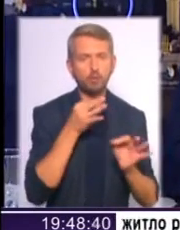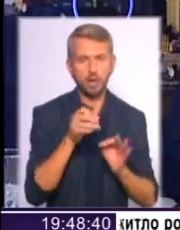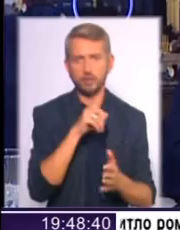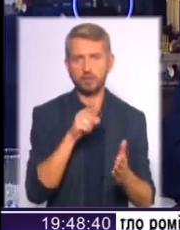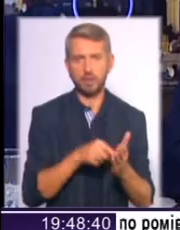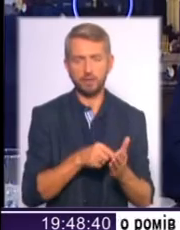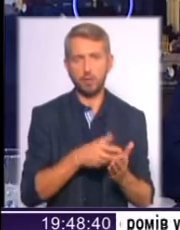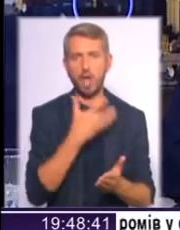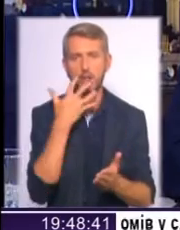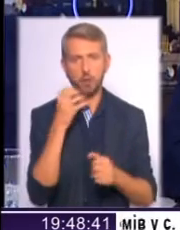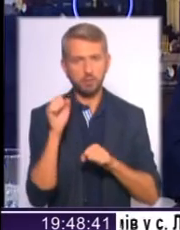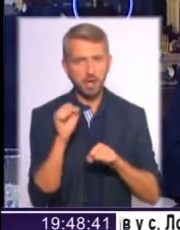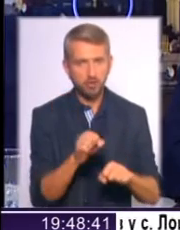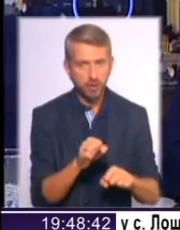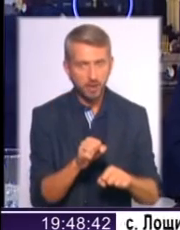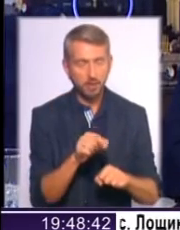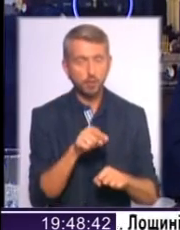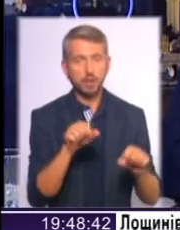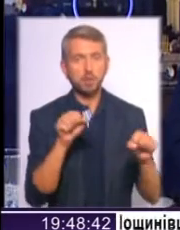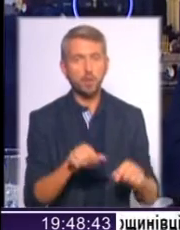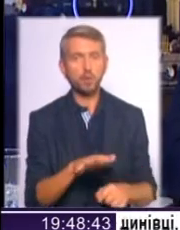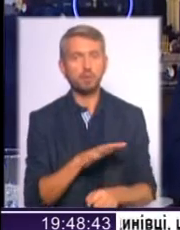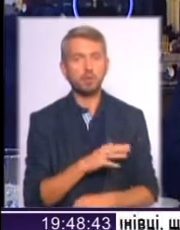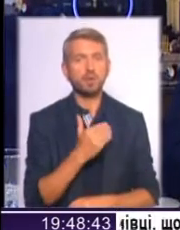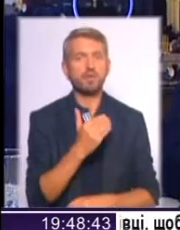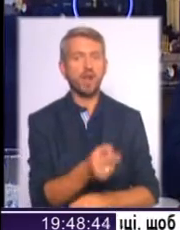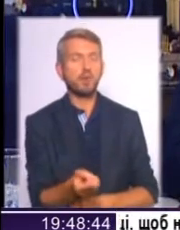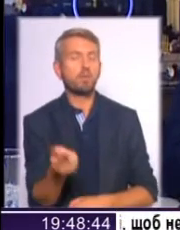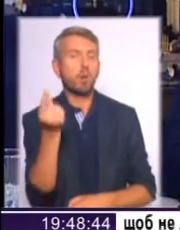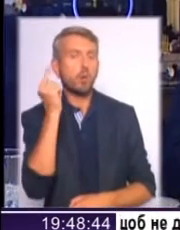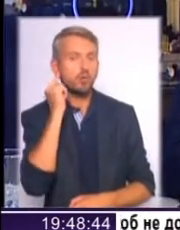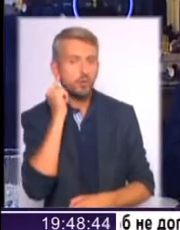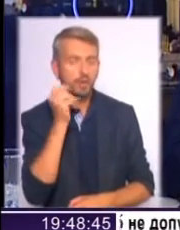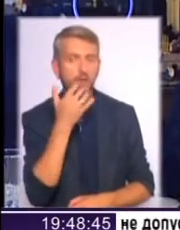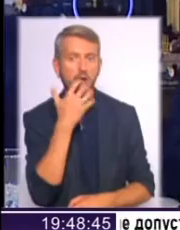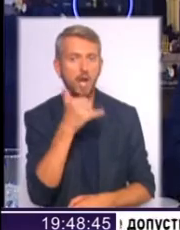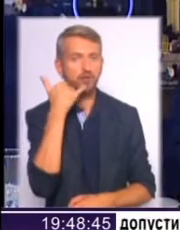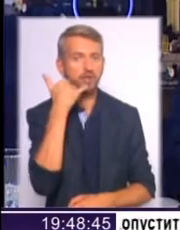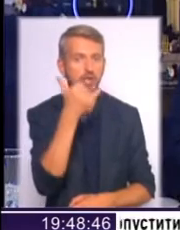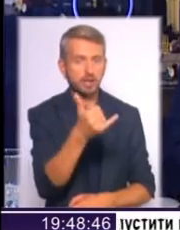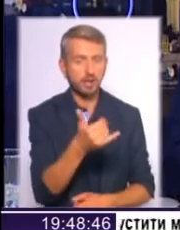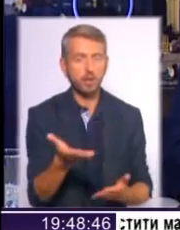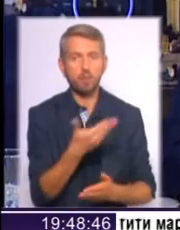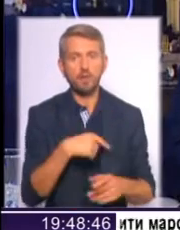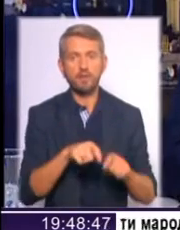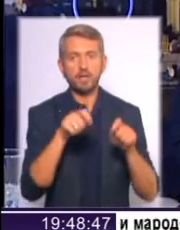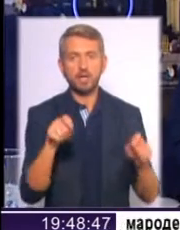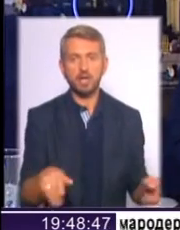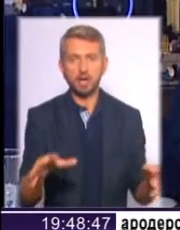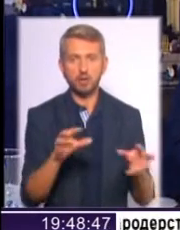енергозбереження, вони можуть бути вами почуті в гарячій лінії, яку ми відкрили разом